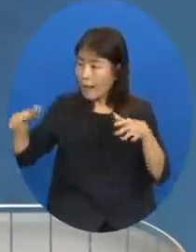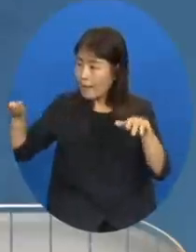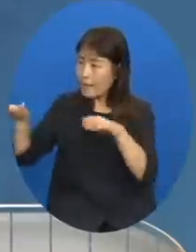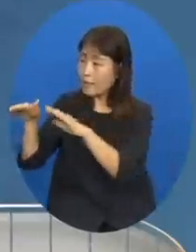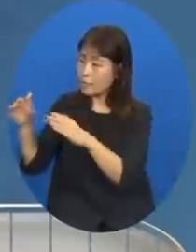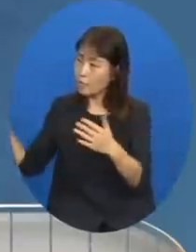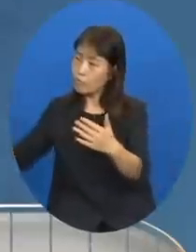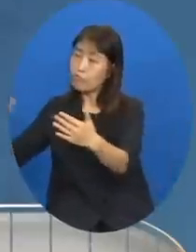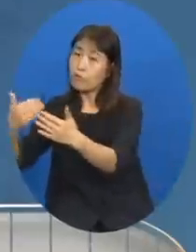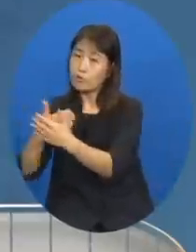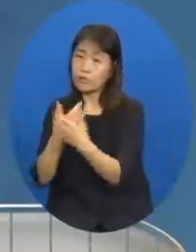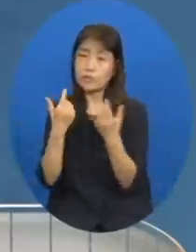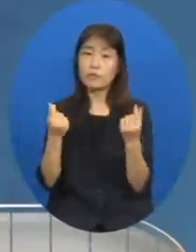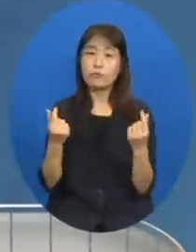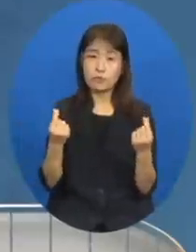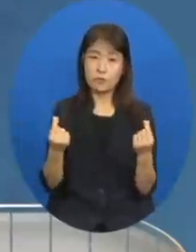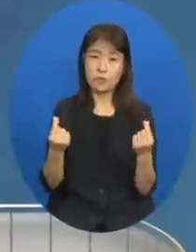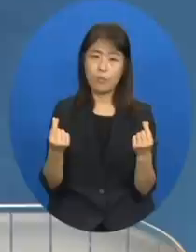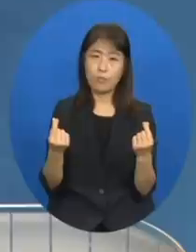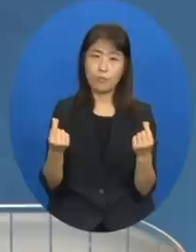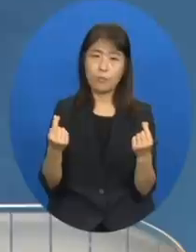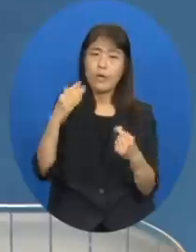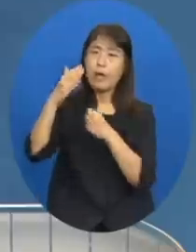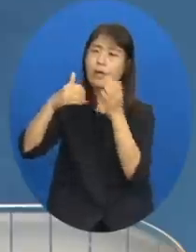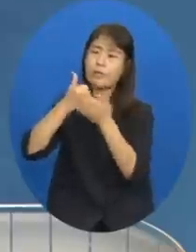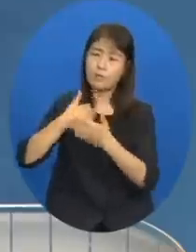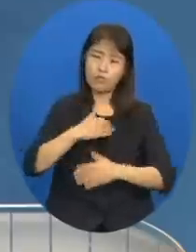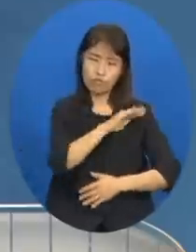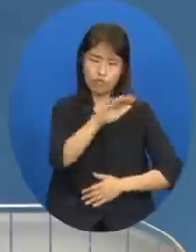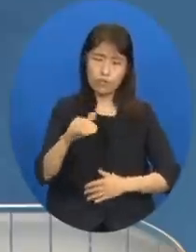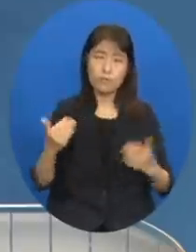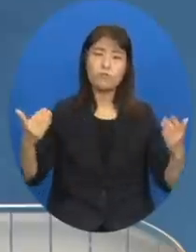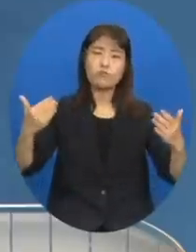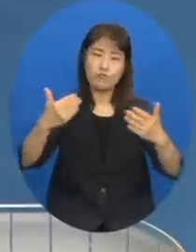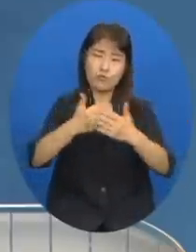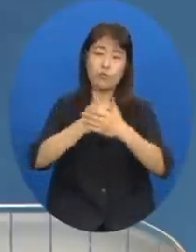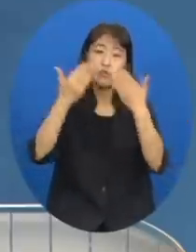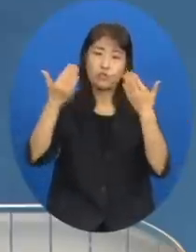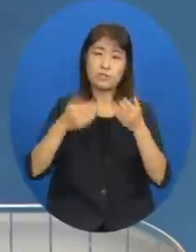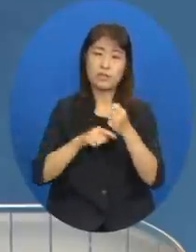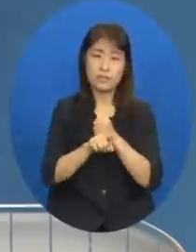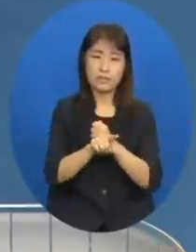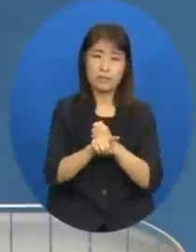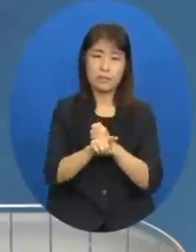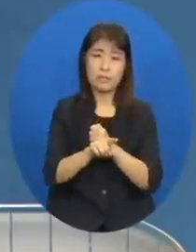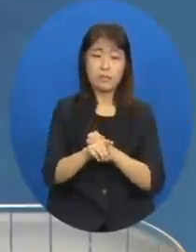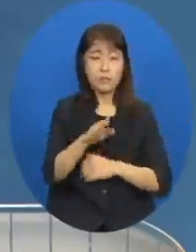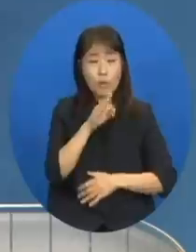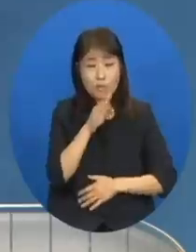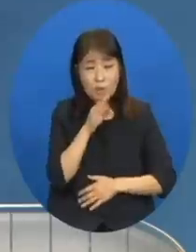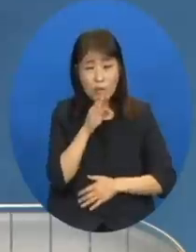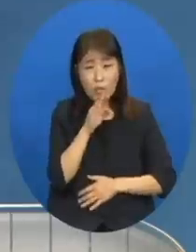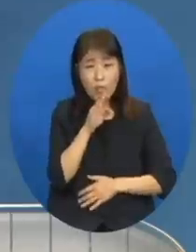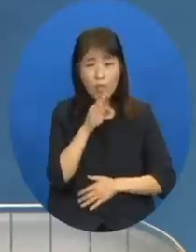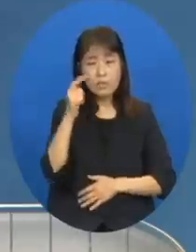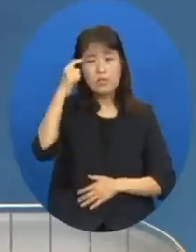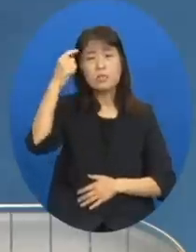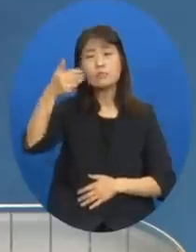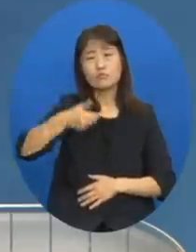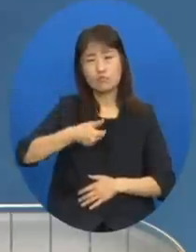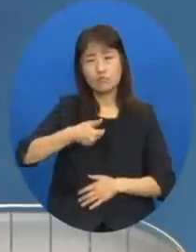우리를 품어준다는 겁니다 많은 분들이 그게 사실이에요 그렇게